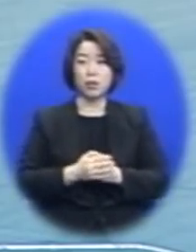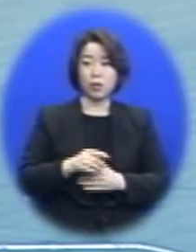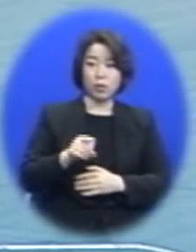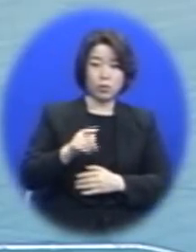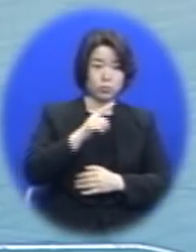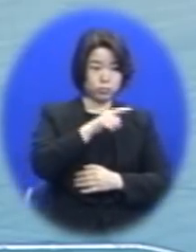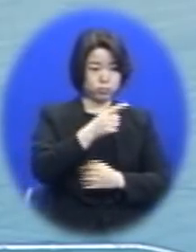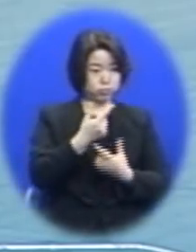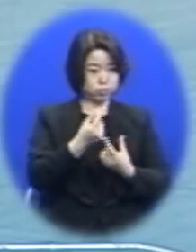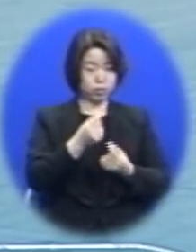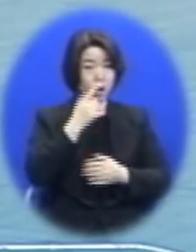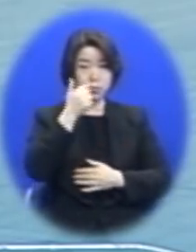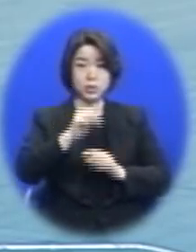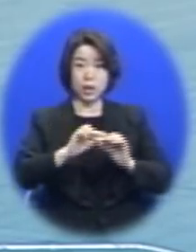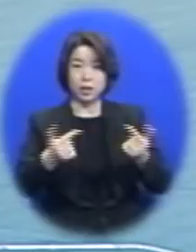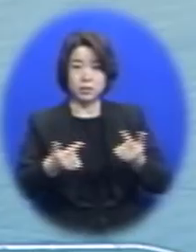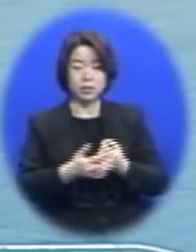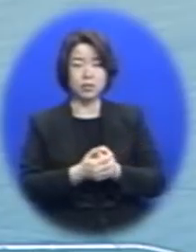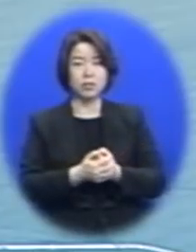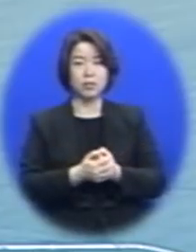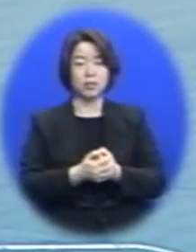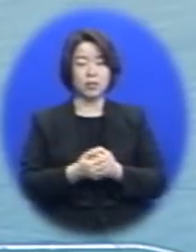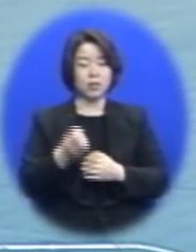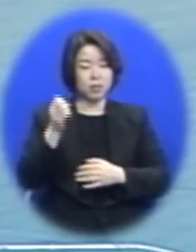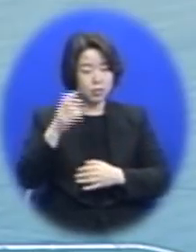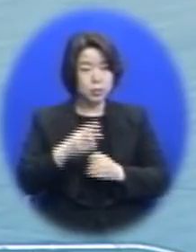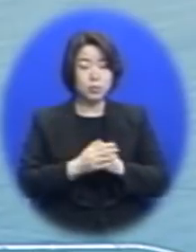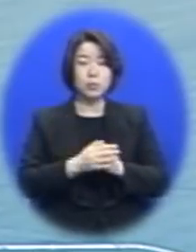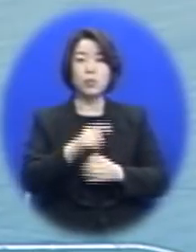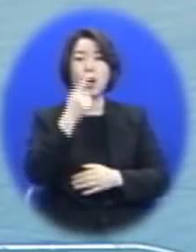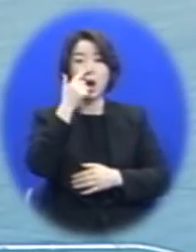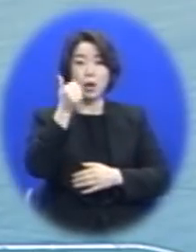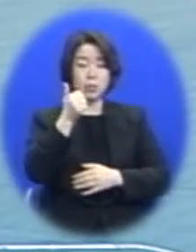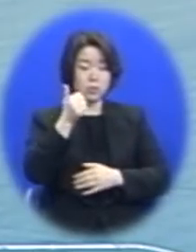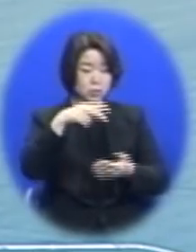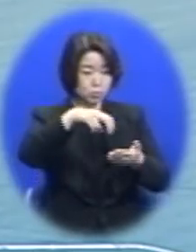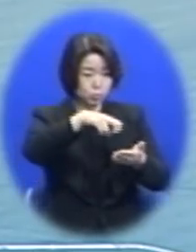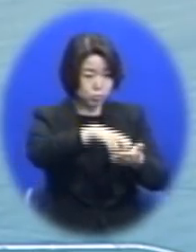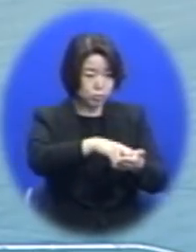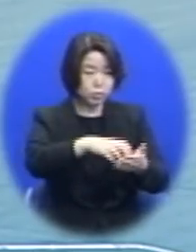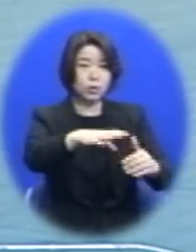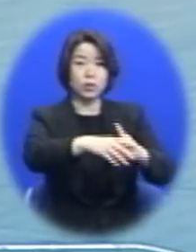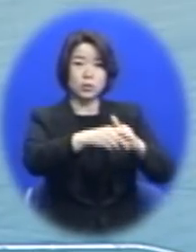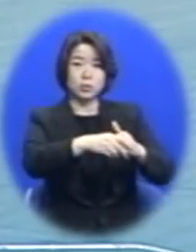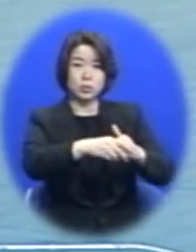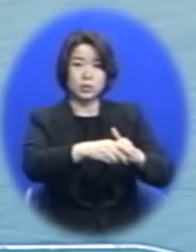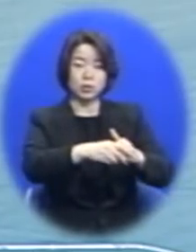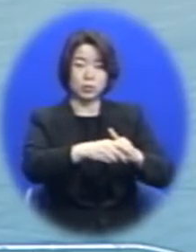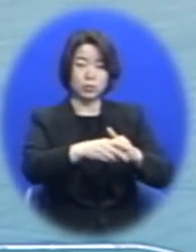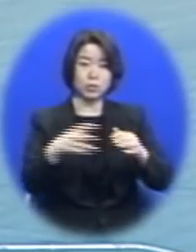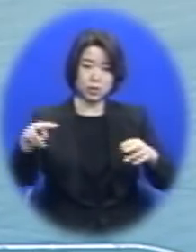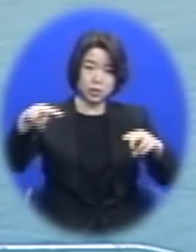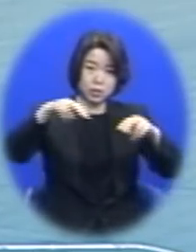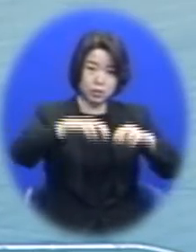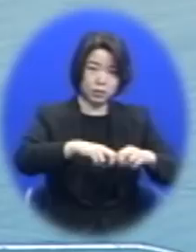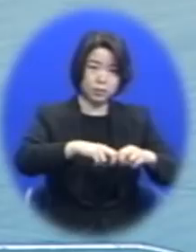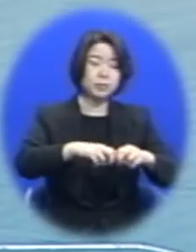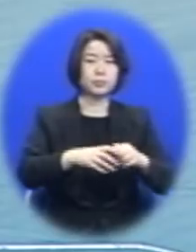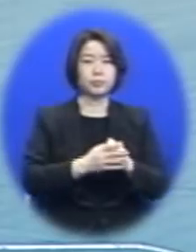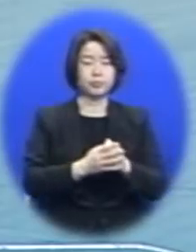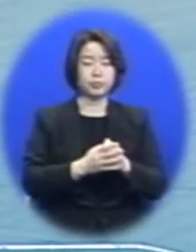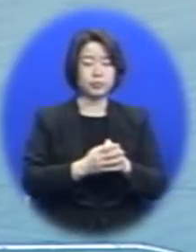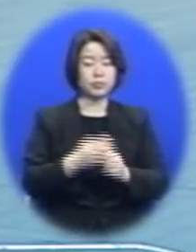아버지가 아니었는데 그리고는 그 아버지의 무릎 꿇고 있는 아버지의 손을 잡고 내려와서 그냥